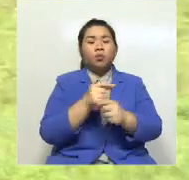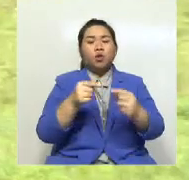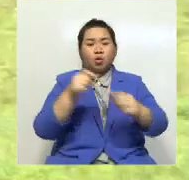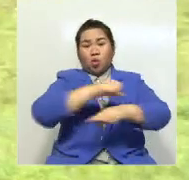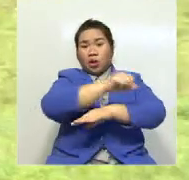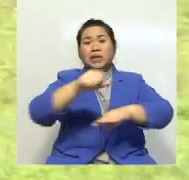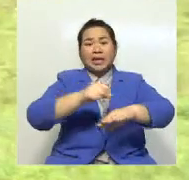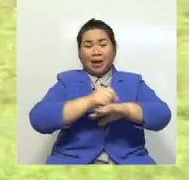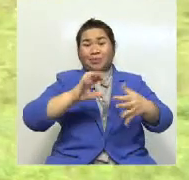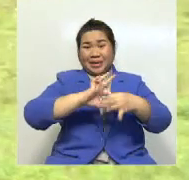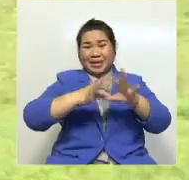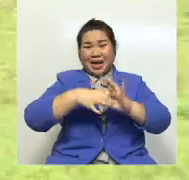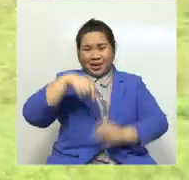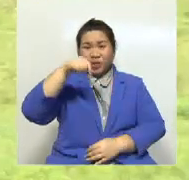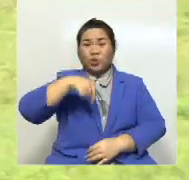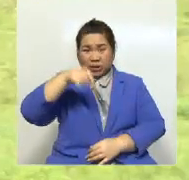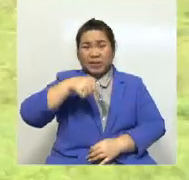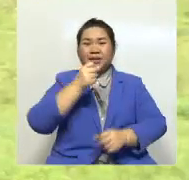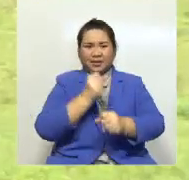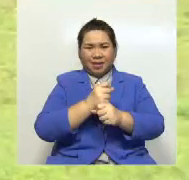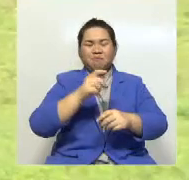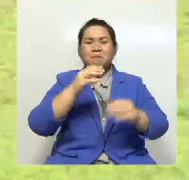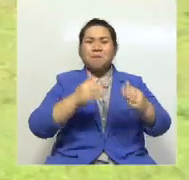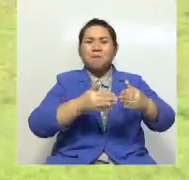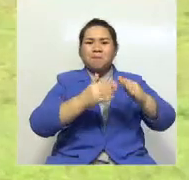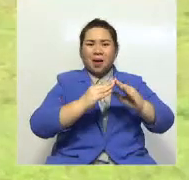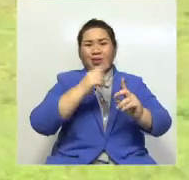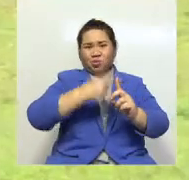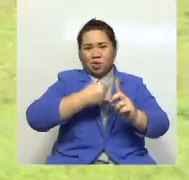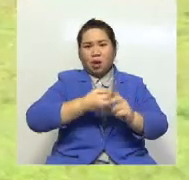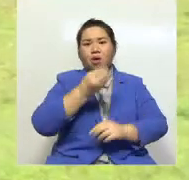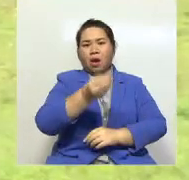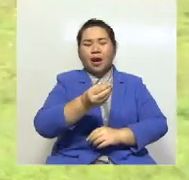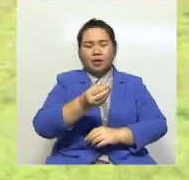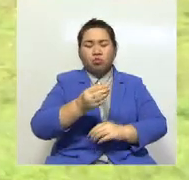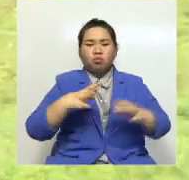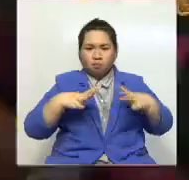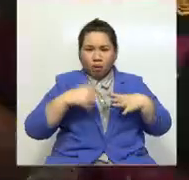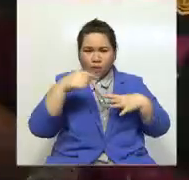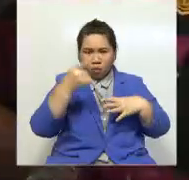ามกีฬาบ้านนาหลุมตรงนี้ในการสร้างบ้านพักชั่วคราวให้กับผู้ประสบภัยค่ะ